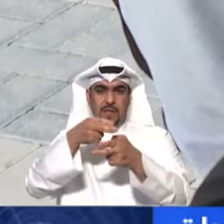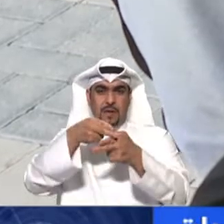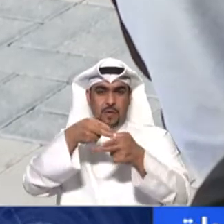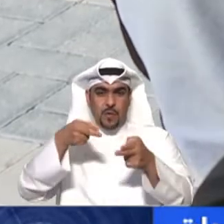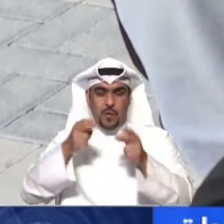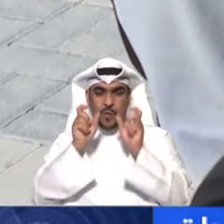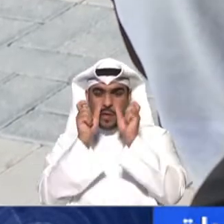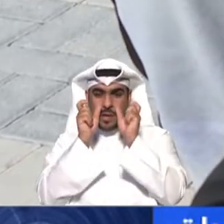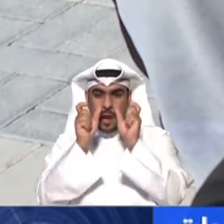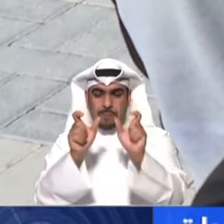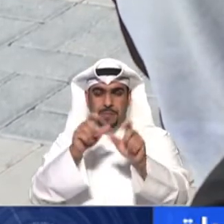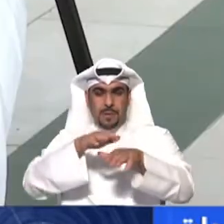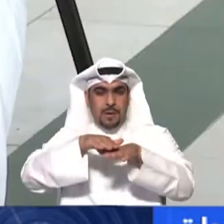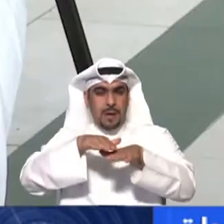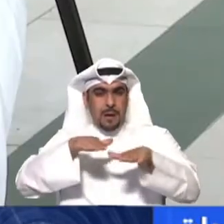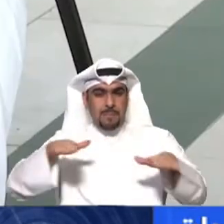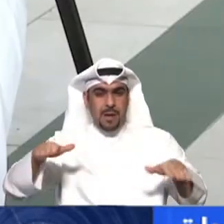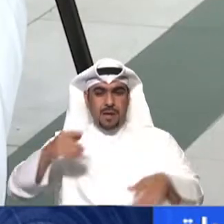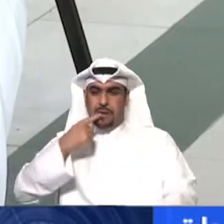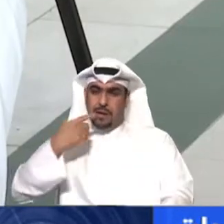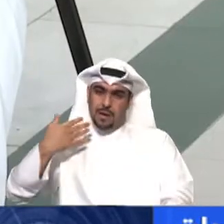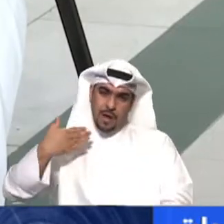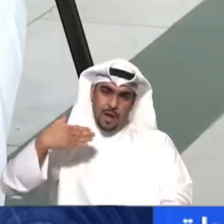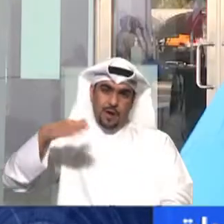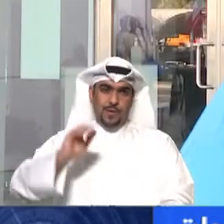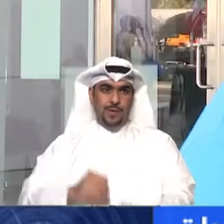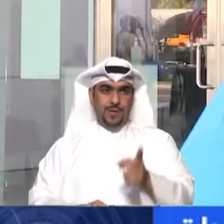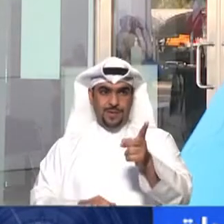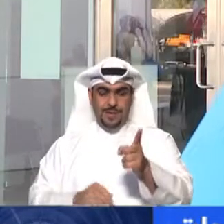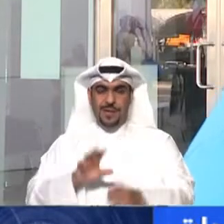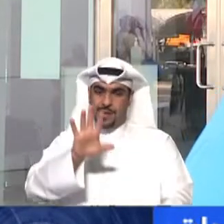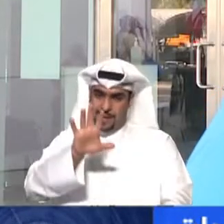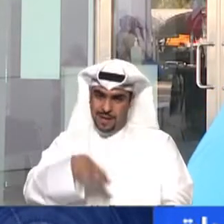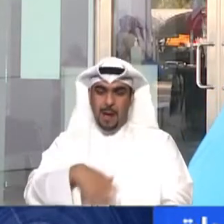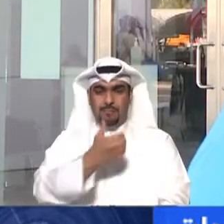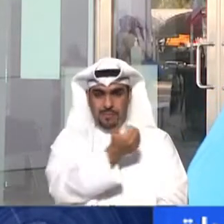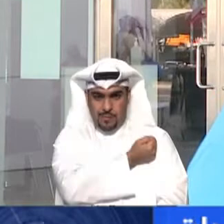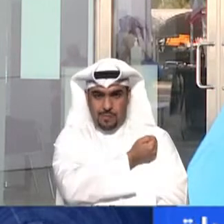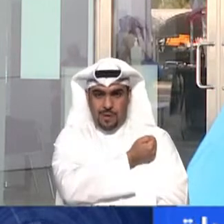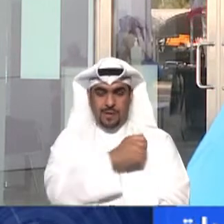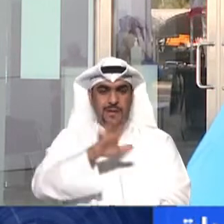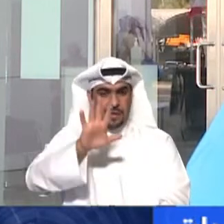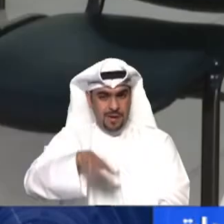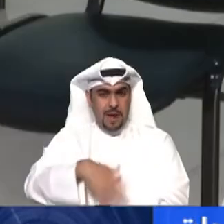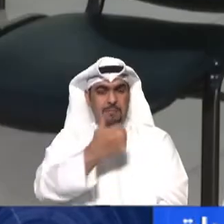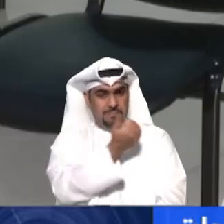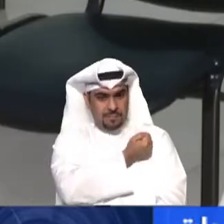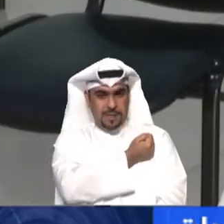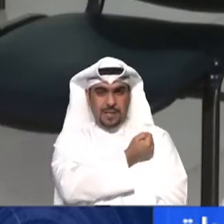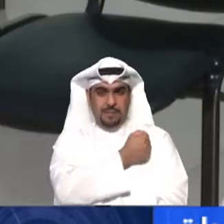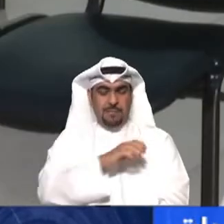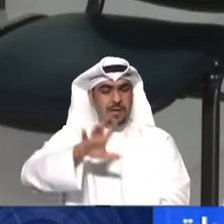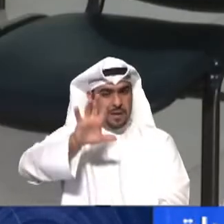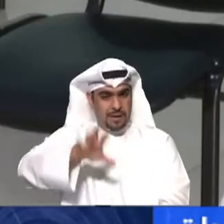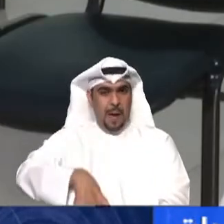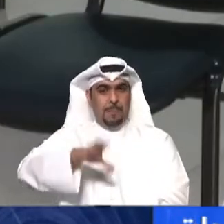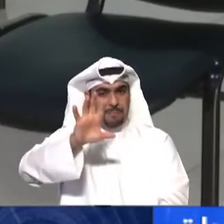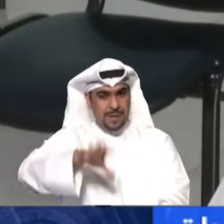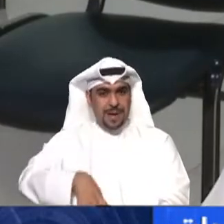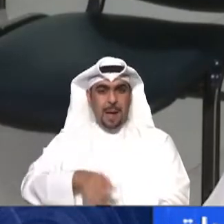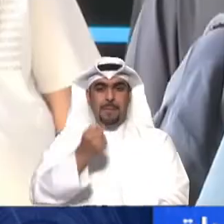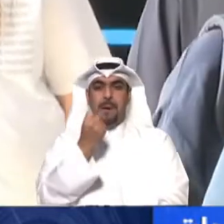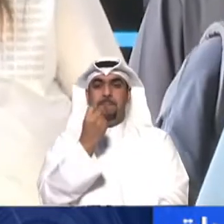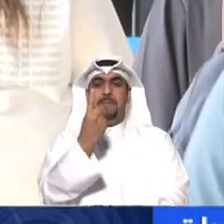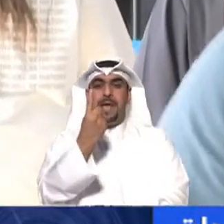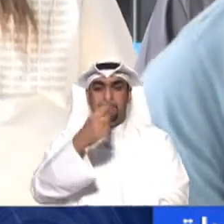طول عمرها، وإحنا بنحبها. نعم للتطعيم. نعم للتطعيم، والله نعم للتطعيم. نعم نعم للتطعيم 100 مرة.